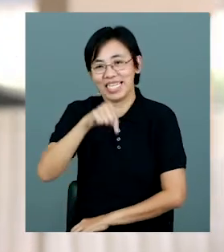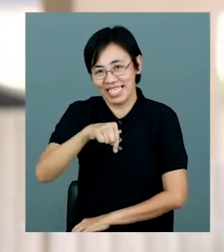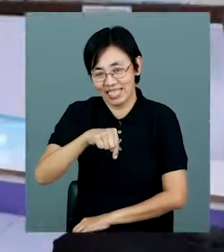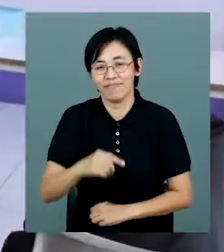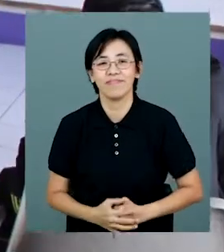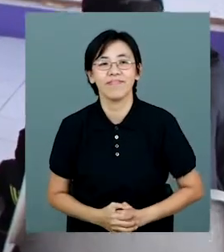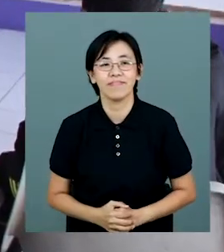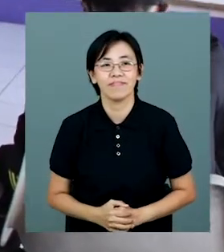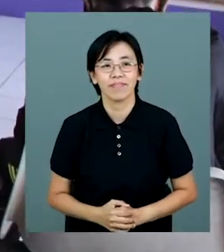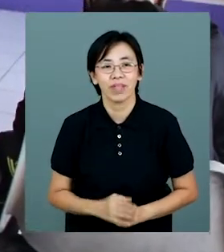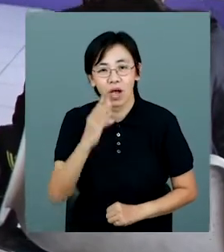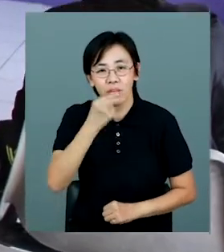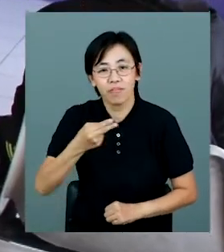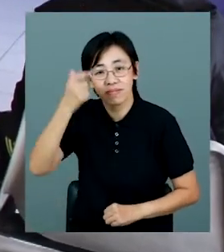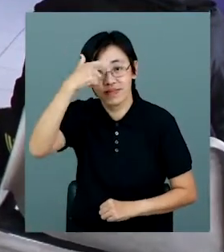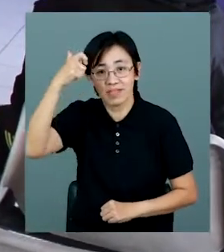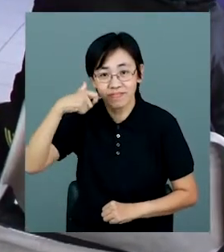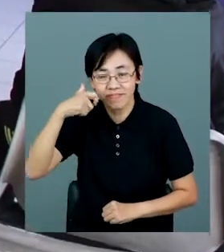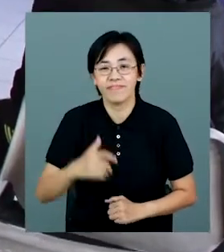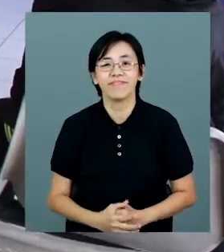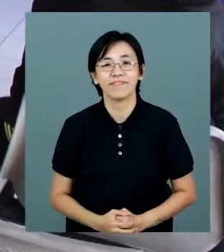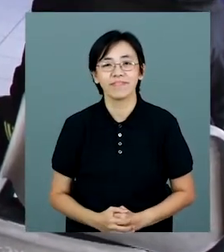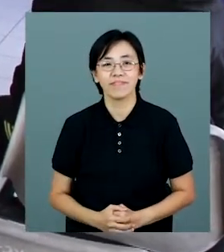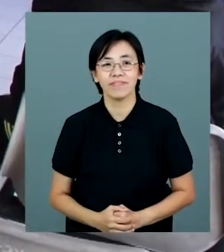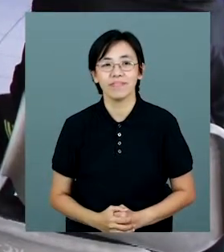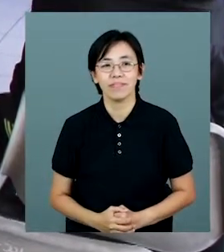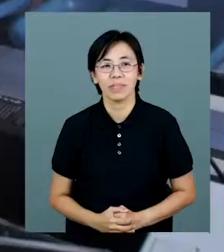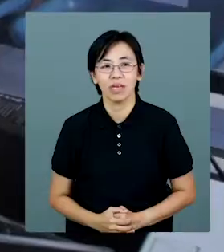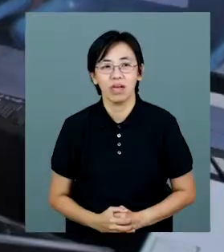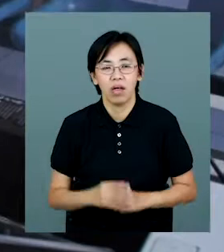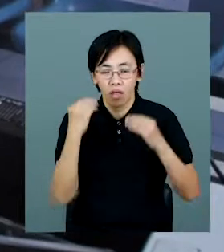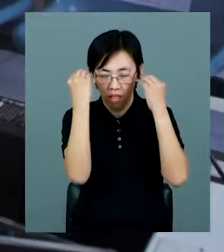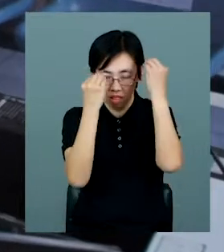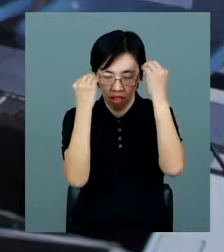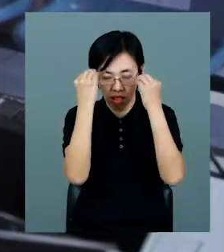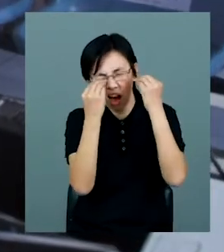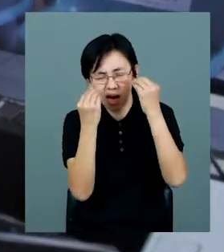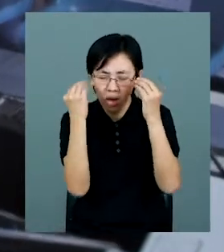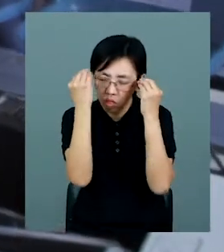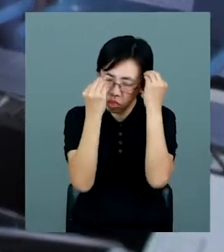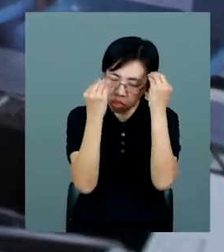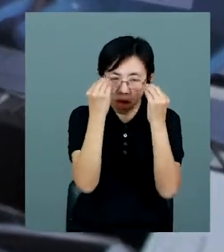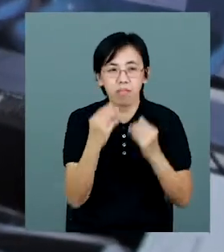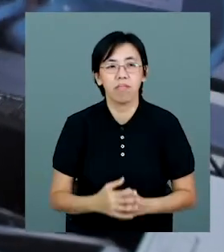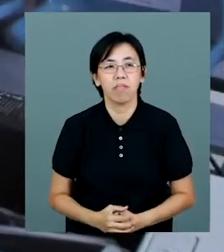บาลด้วยครับ เซียวมนแค่ย่อได้ขาดใจจะต้องเจ็บเป็นนะวิ่งศีรษะนิดหน่อยครับ